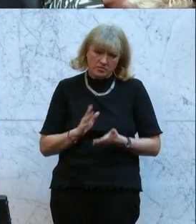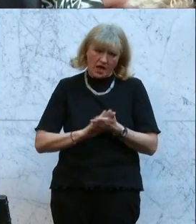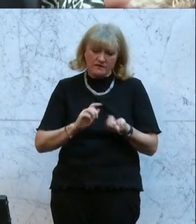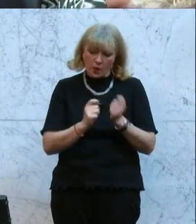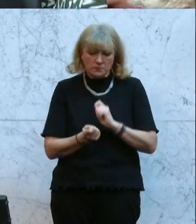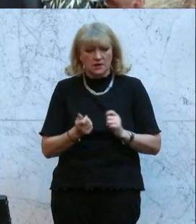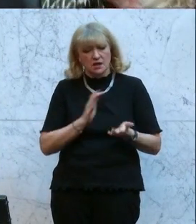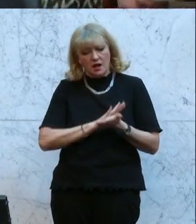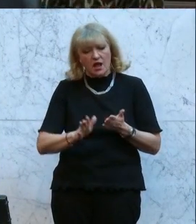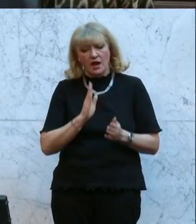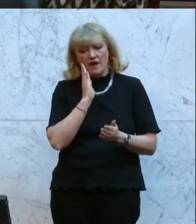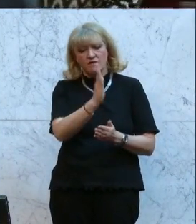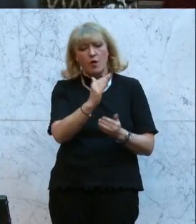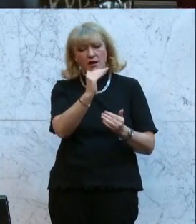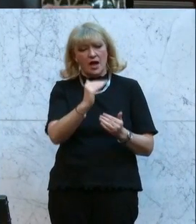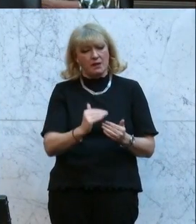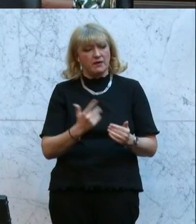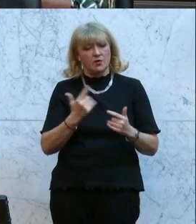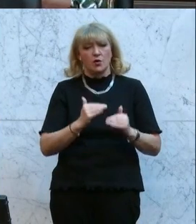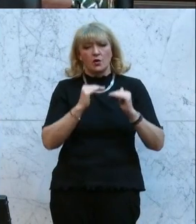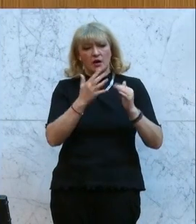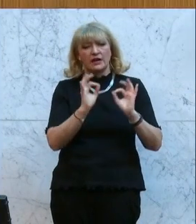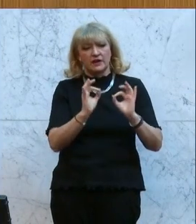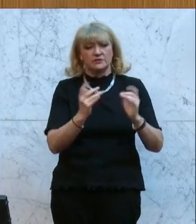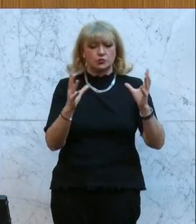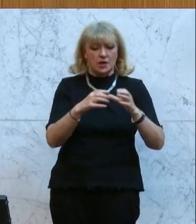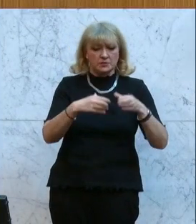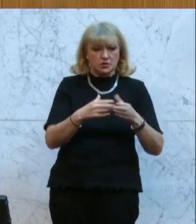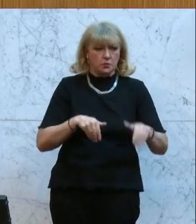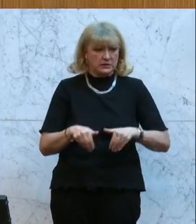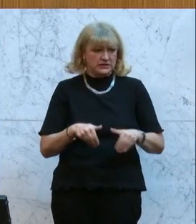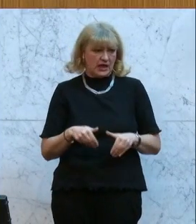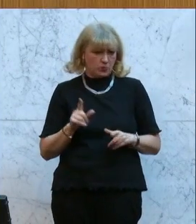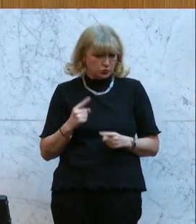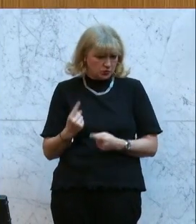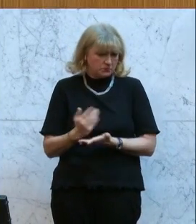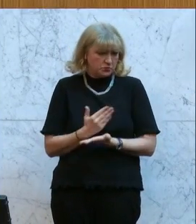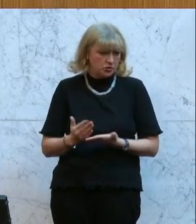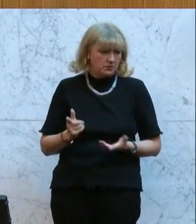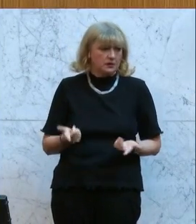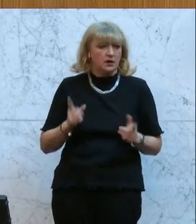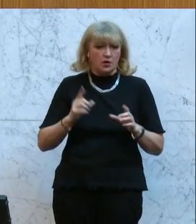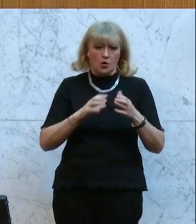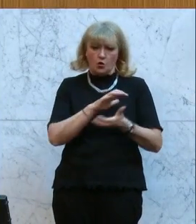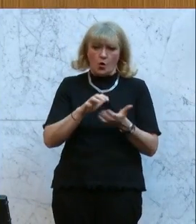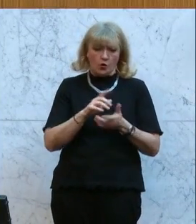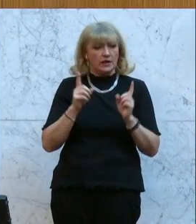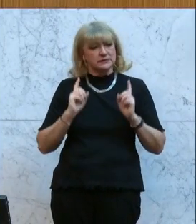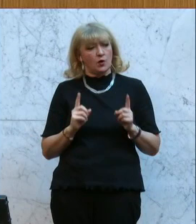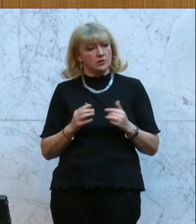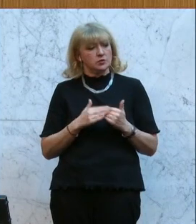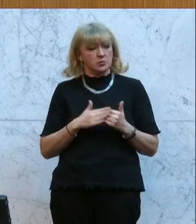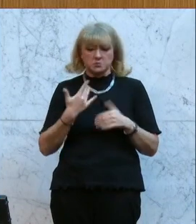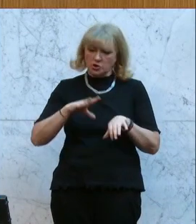Klare Vorgaben für die Größe, Qualifikation und Zusammensetzung von Kabinetten. Das Kogler-Ressort könnte und sollte auch schon jetzt